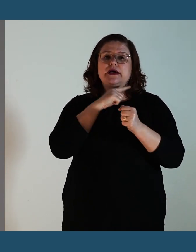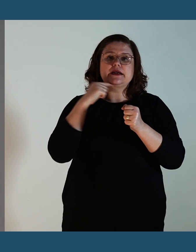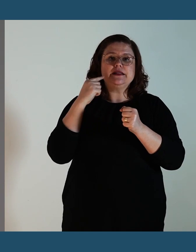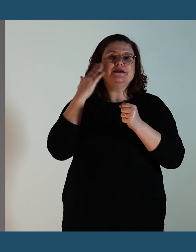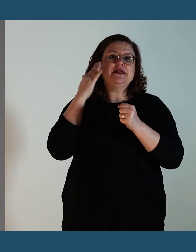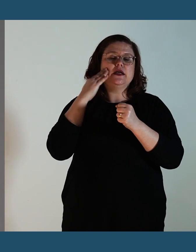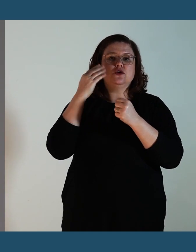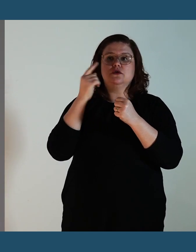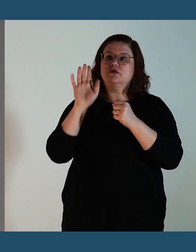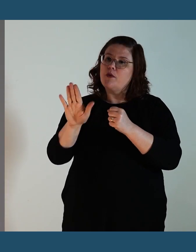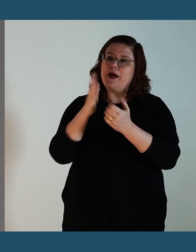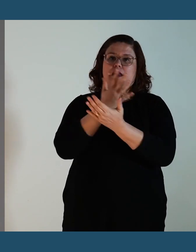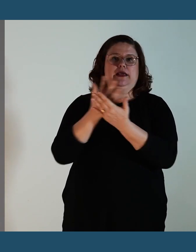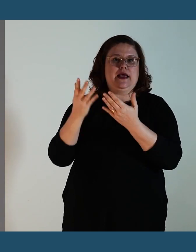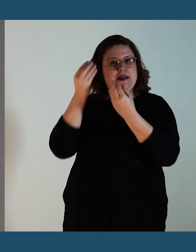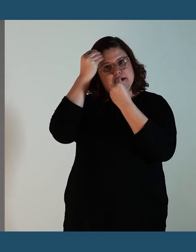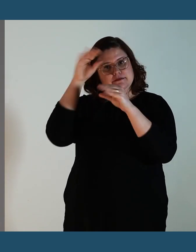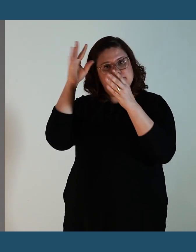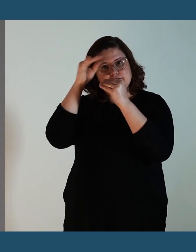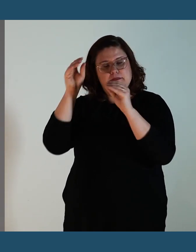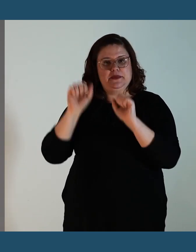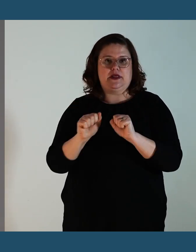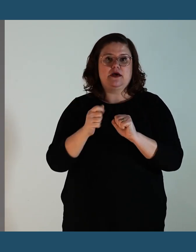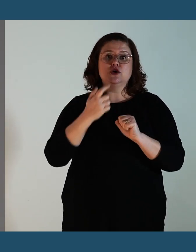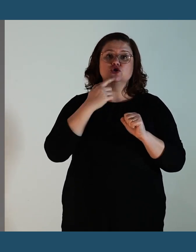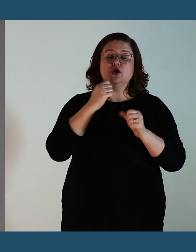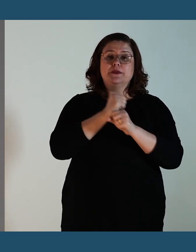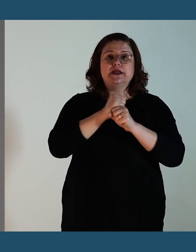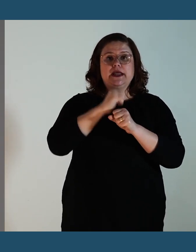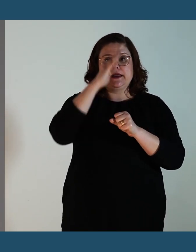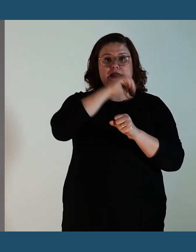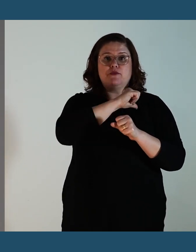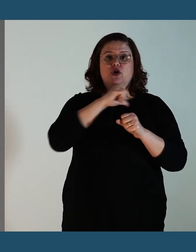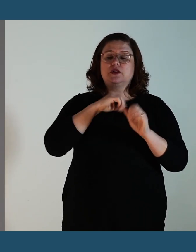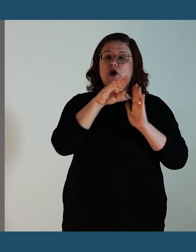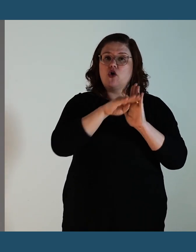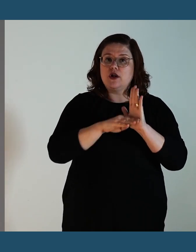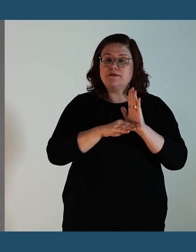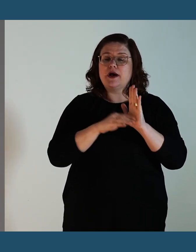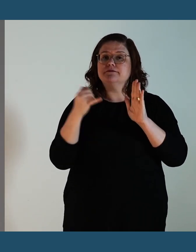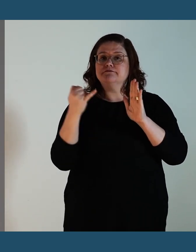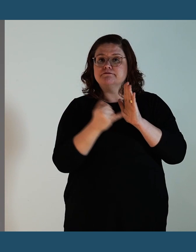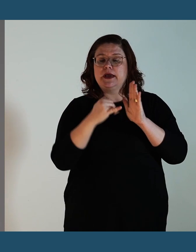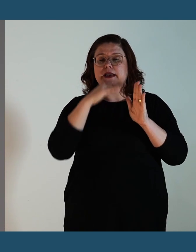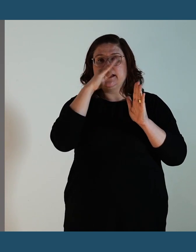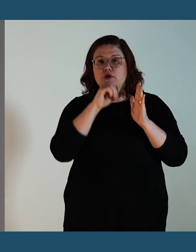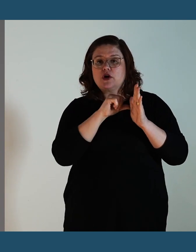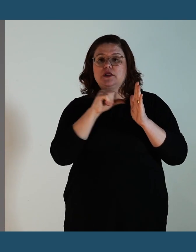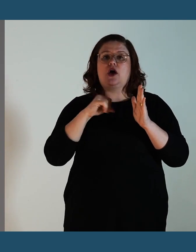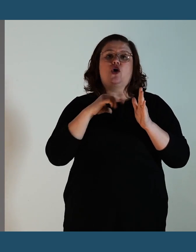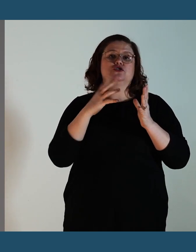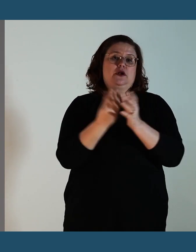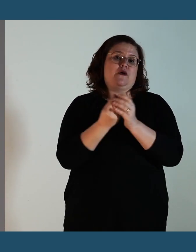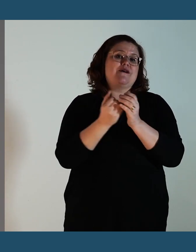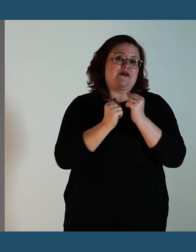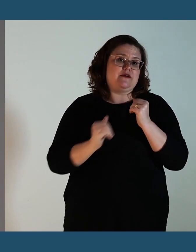omalla kielellään. Suomeen laaditaan demokratiaohjelma, joka sisältää toimia demokratian ja osallisuuden